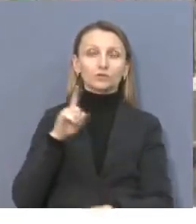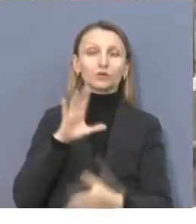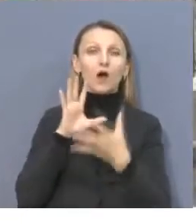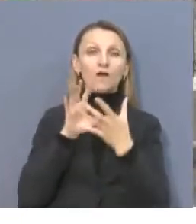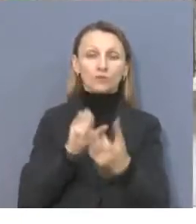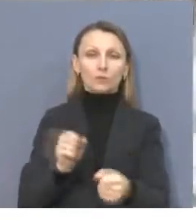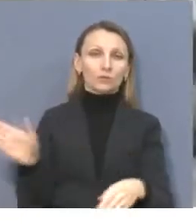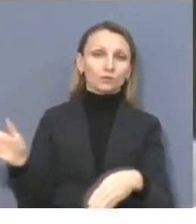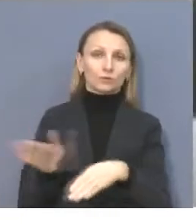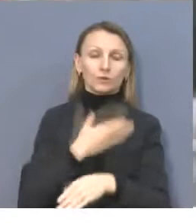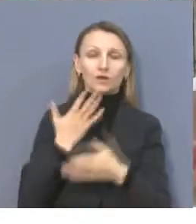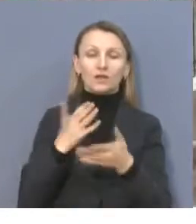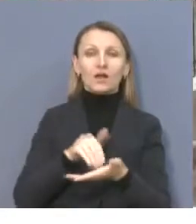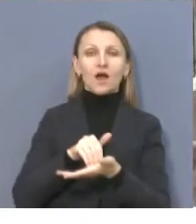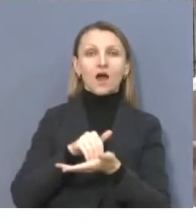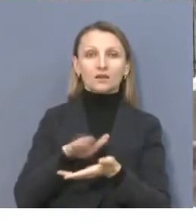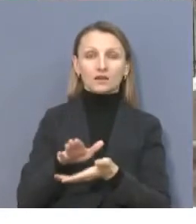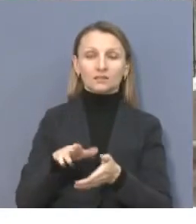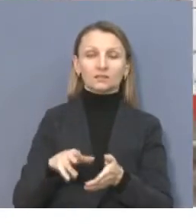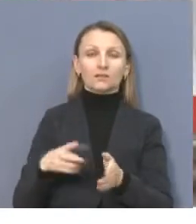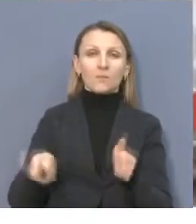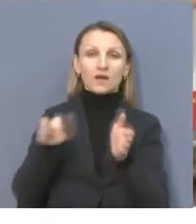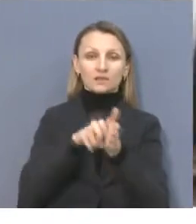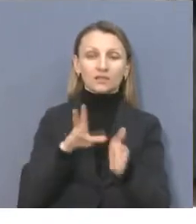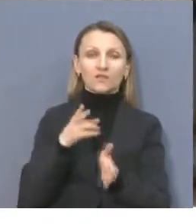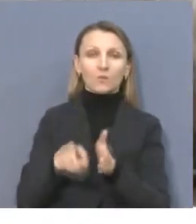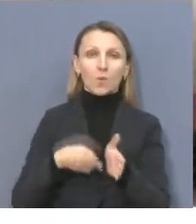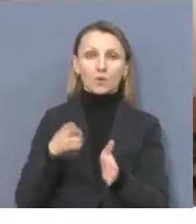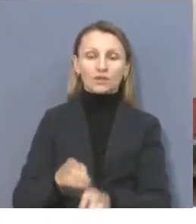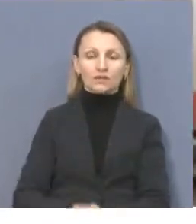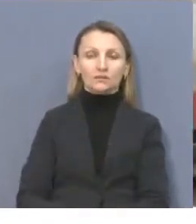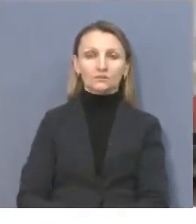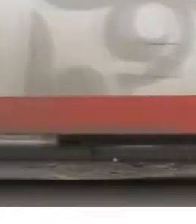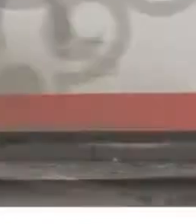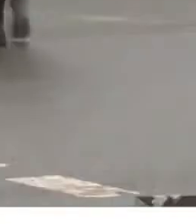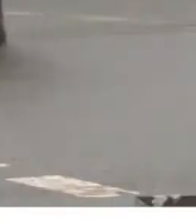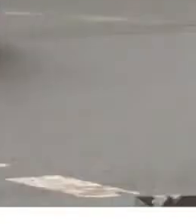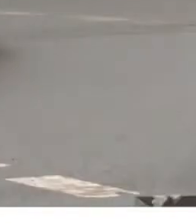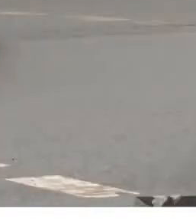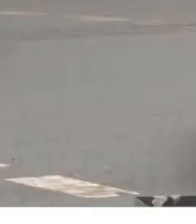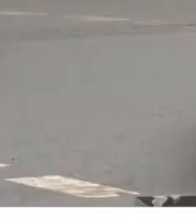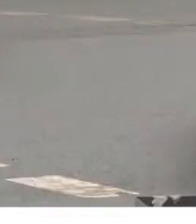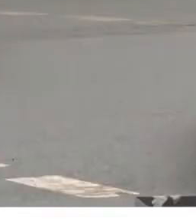маршрута либо отказ посадке в поезд а гирь инсулинового уже я смогу lauch аппарат